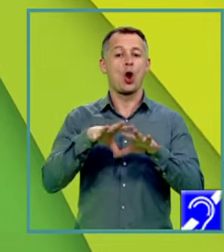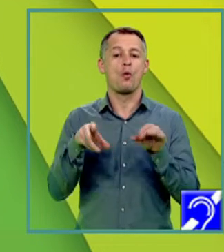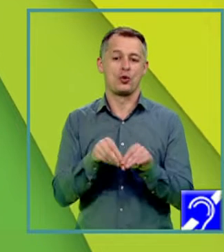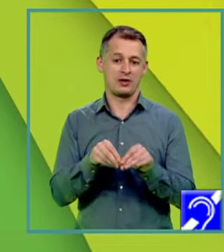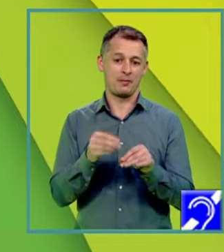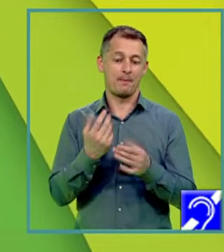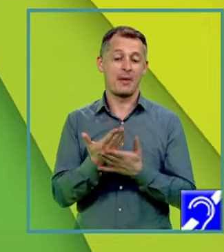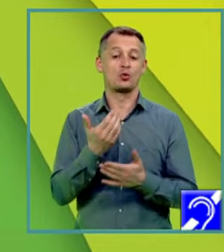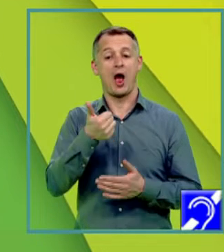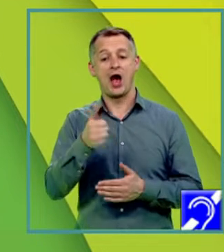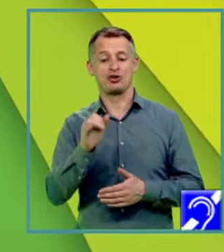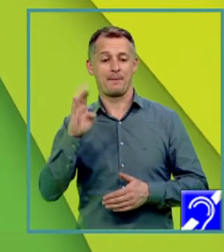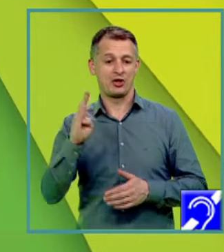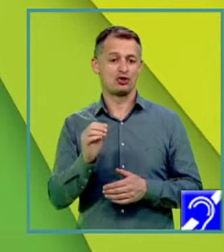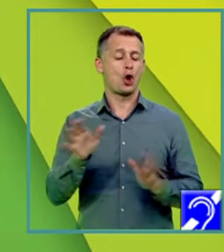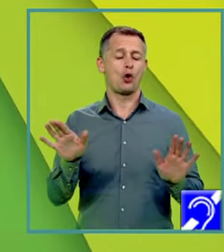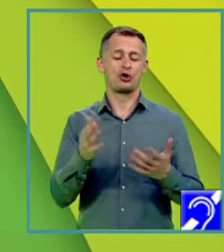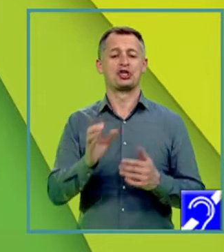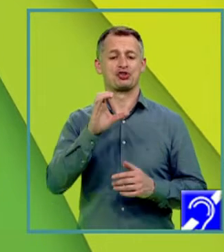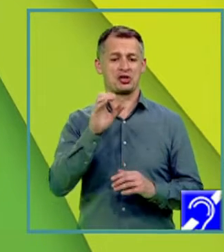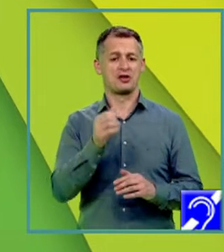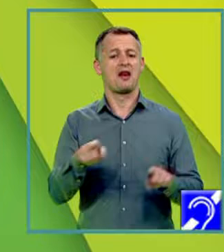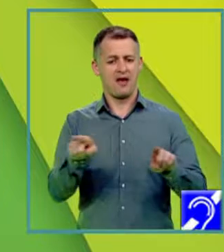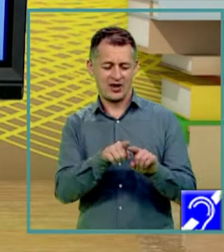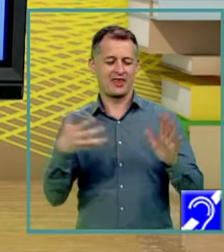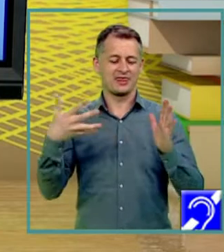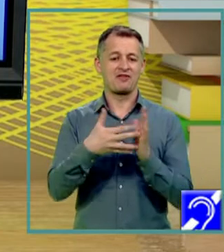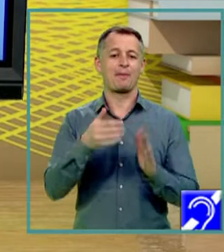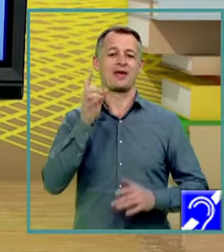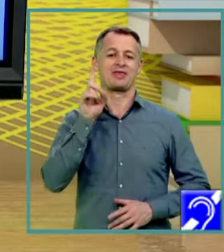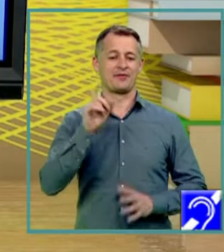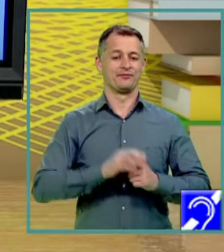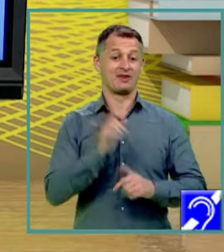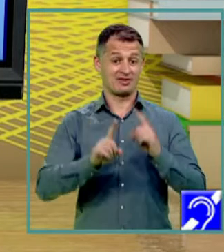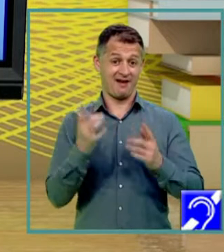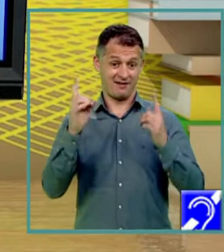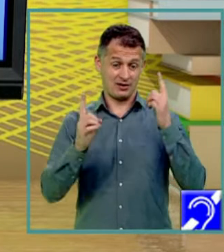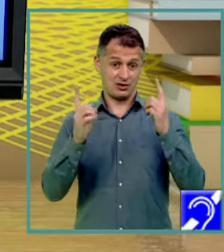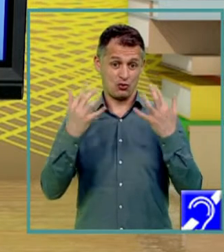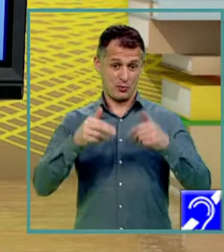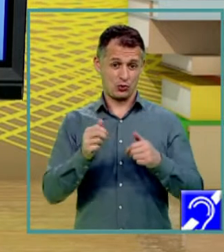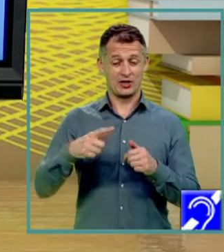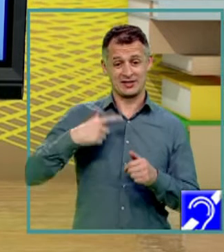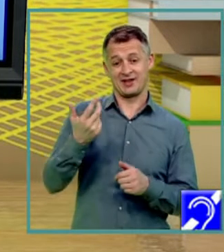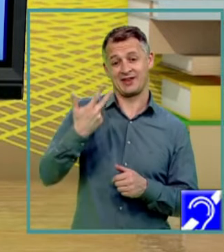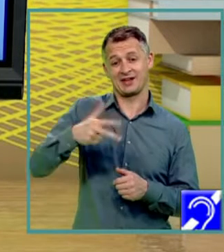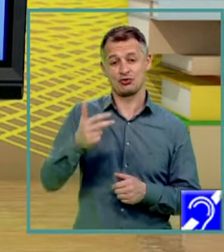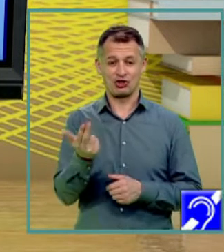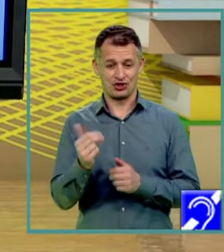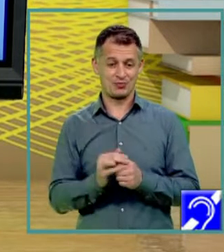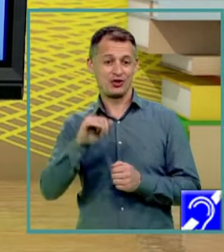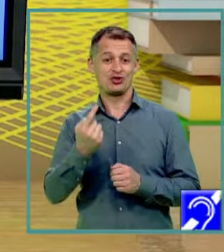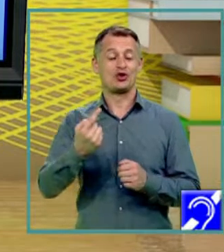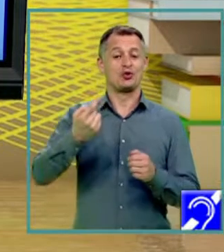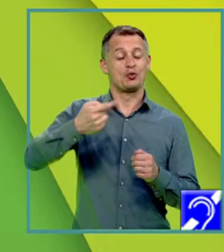orice alt divizor comun si a lui a și b îl divide pe d dacă numărul a este 315 și numărul b